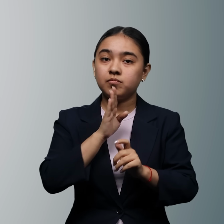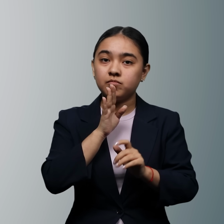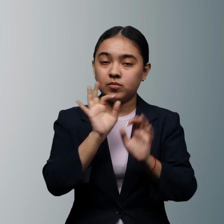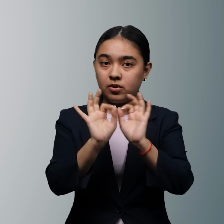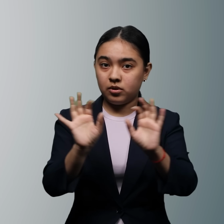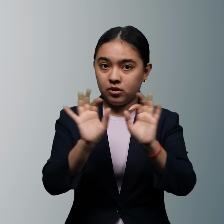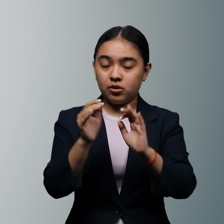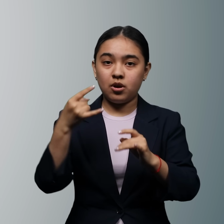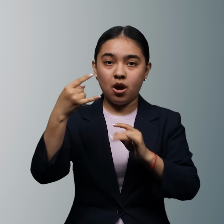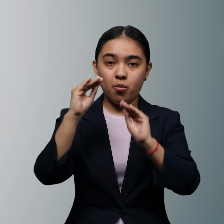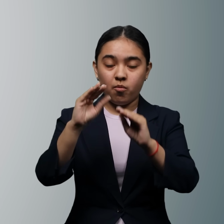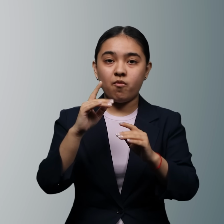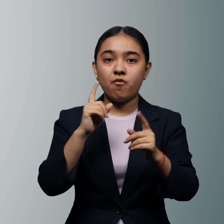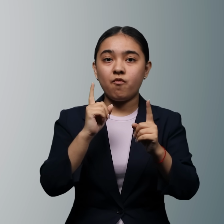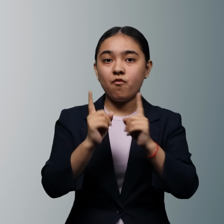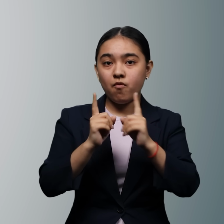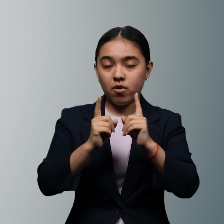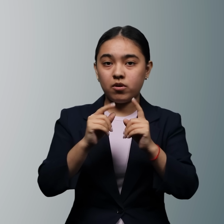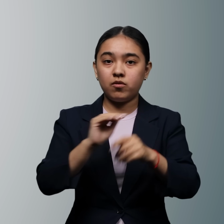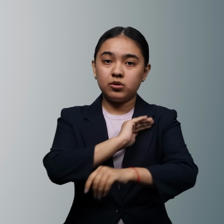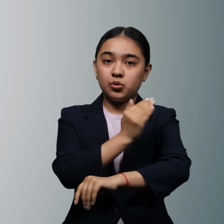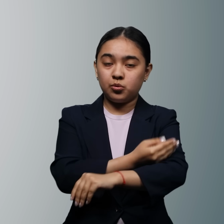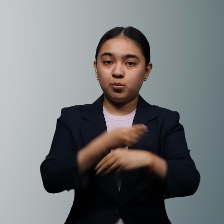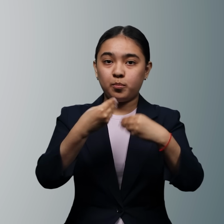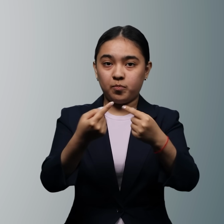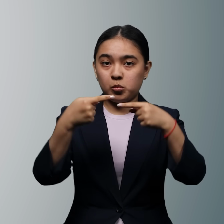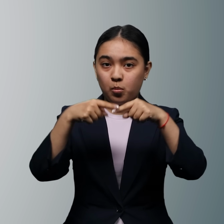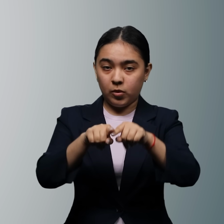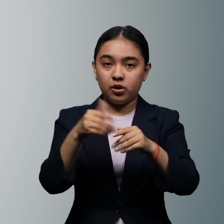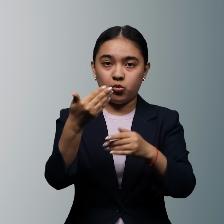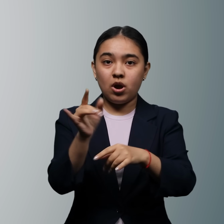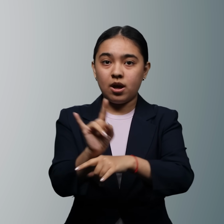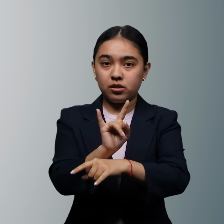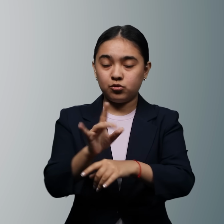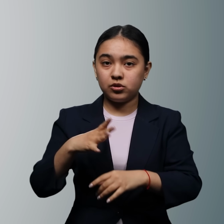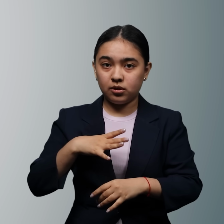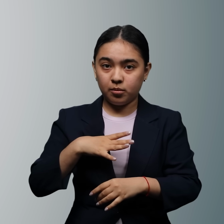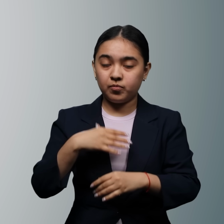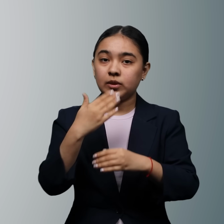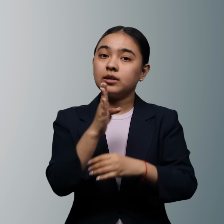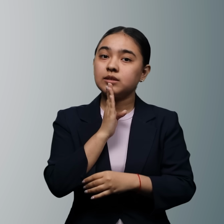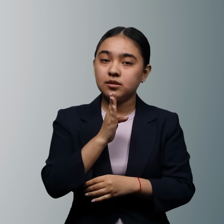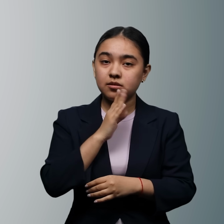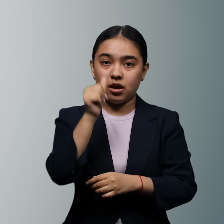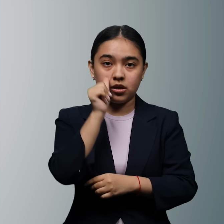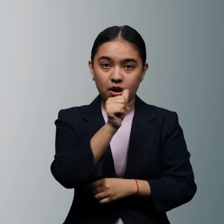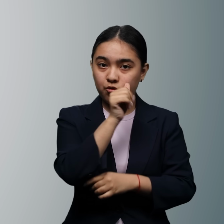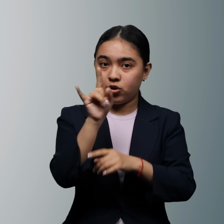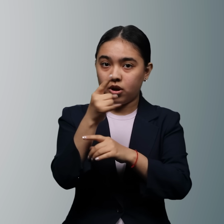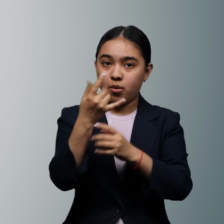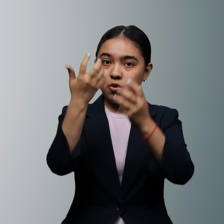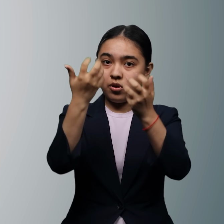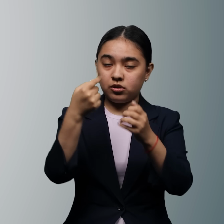kamerani o'rnatganlar uni Wi-Fi signalini kuchaytirib beradigan moslama deb ularni aldashgan. Qizlar yashirin kamerani